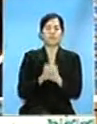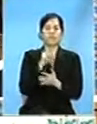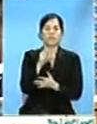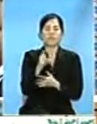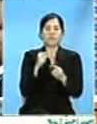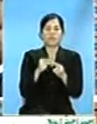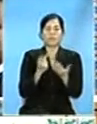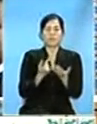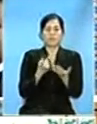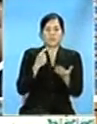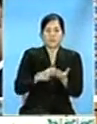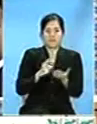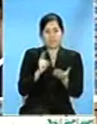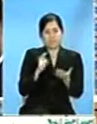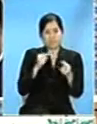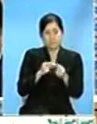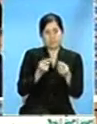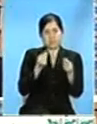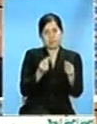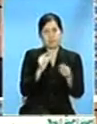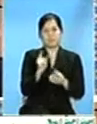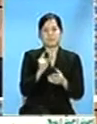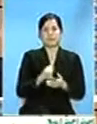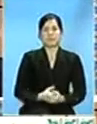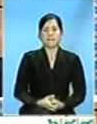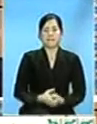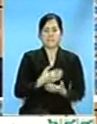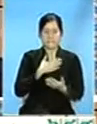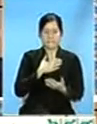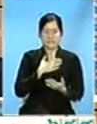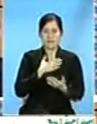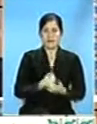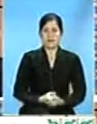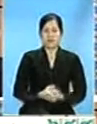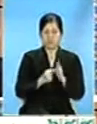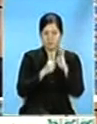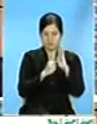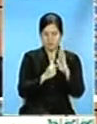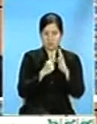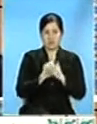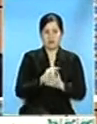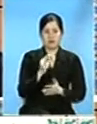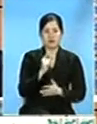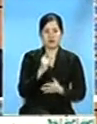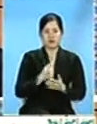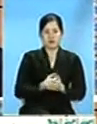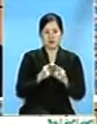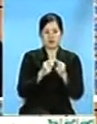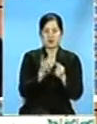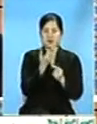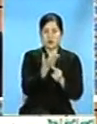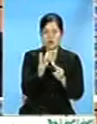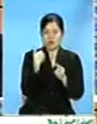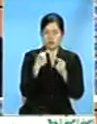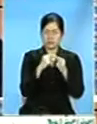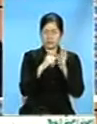ครับเพราะฉะนั้นครับผมก็ได้เสนอนะครับแปรย